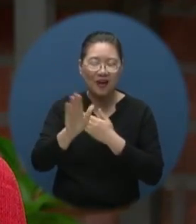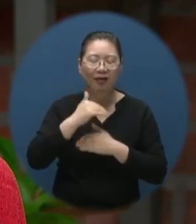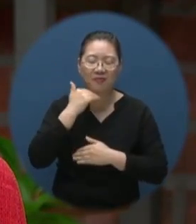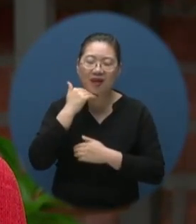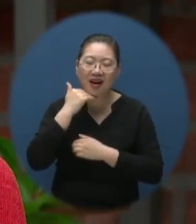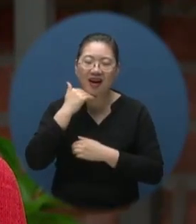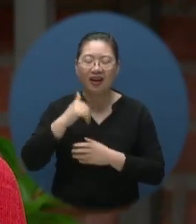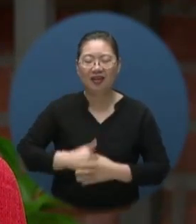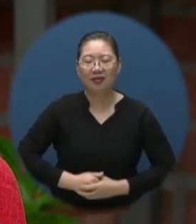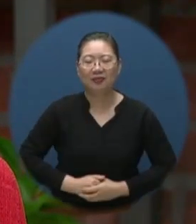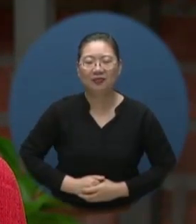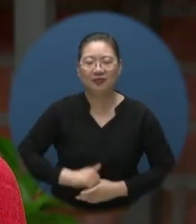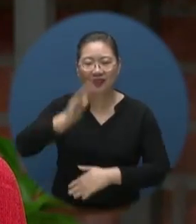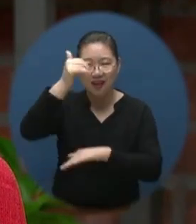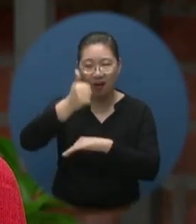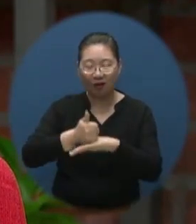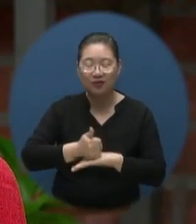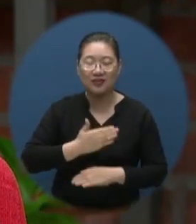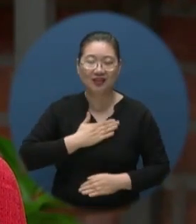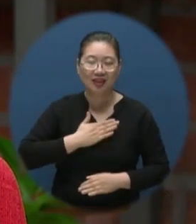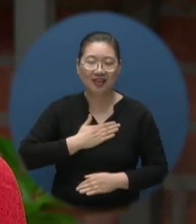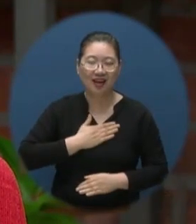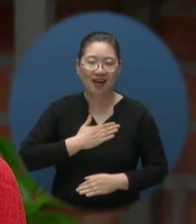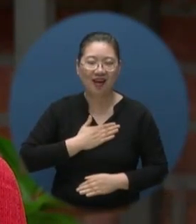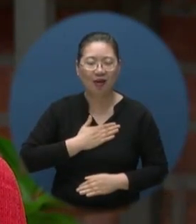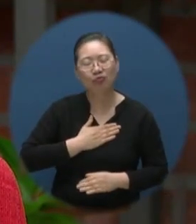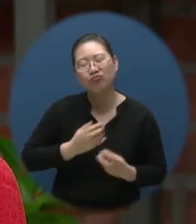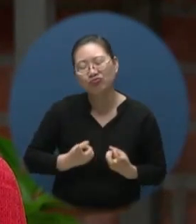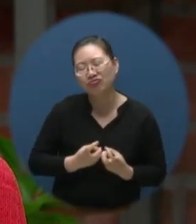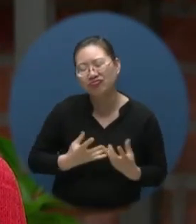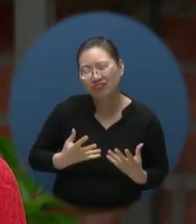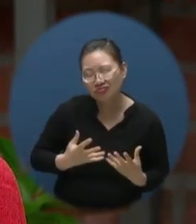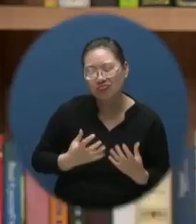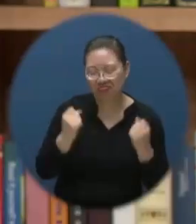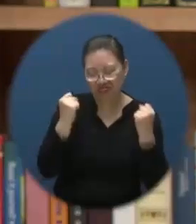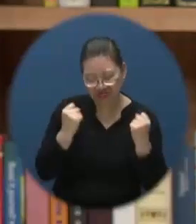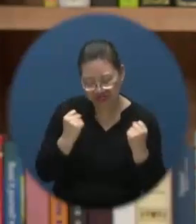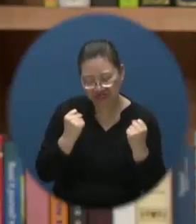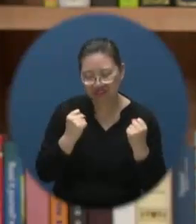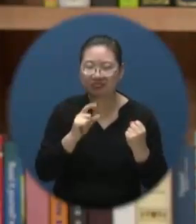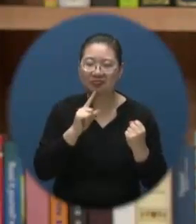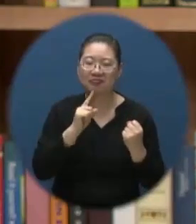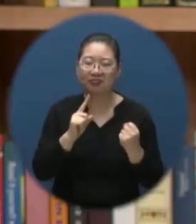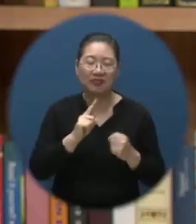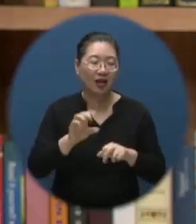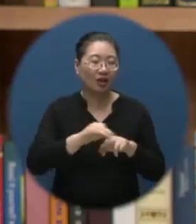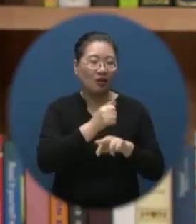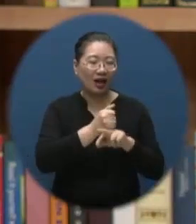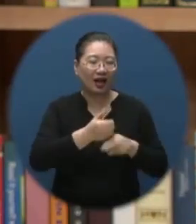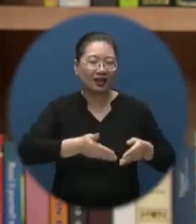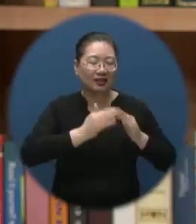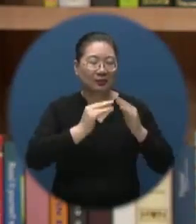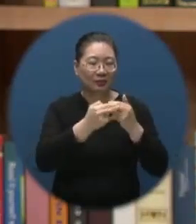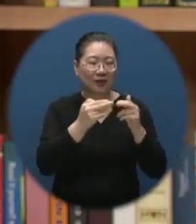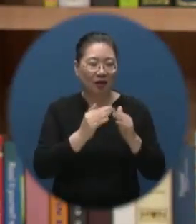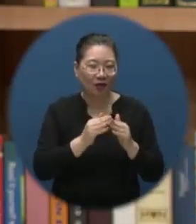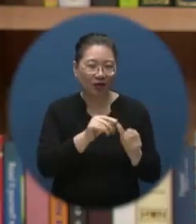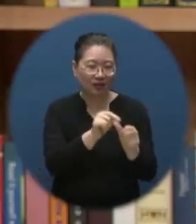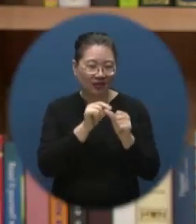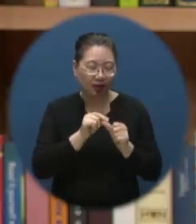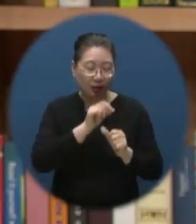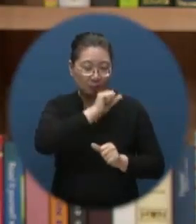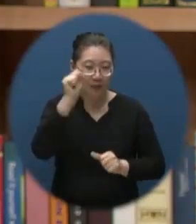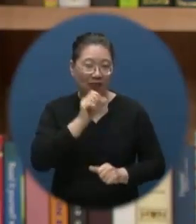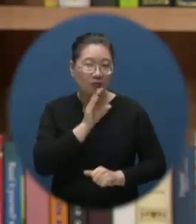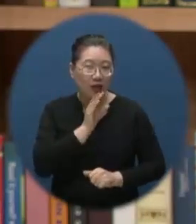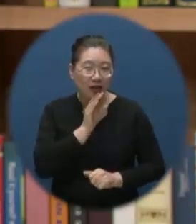있다가 결국은 제가 못 이긴 채로 있었습니다. 바로 그 왕립병원에 예. 채용이 된 겁니까?